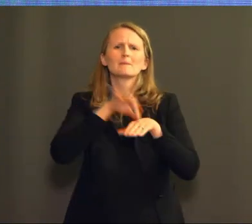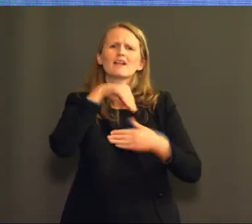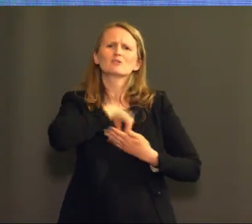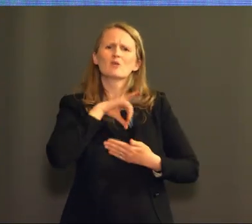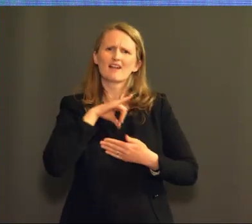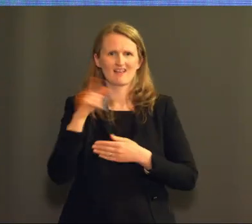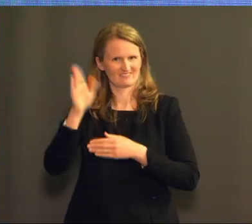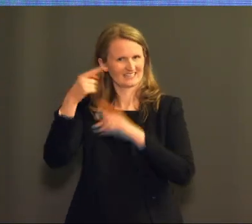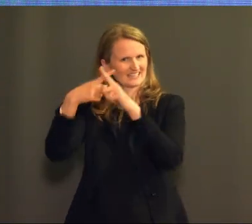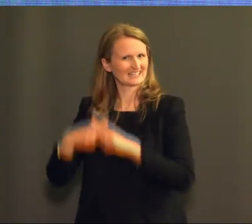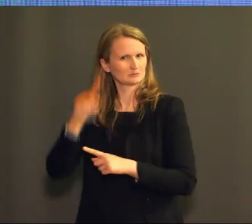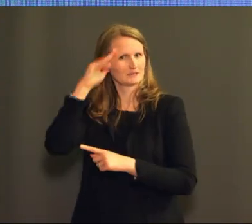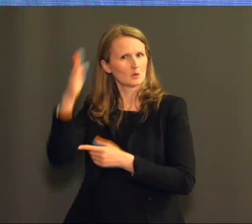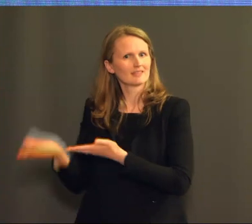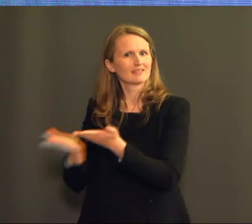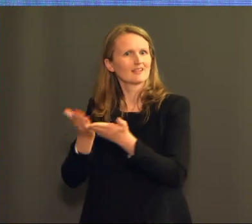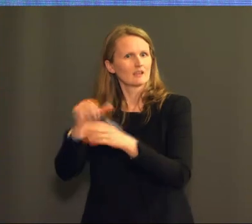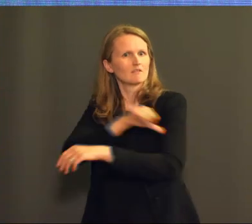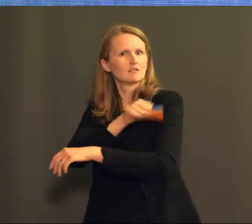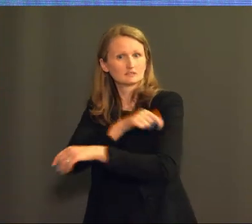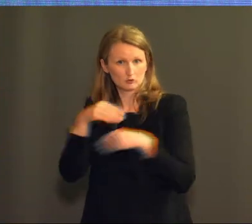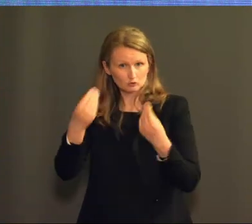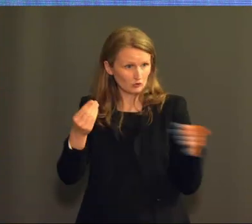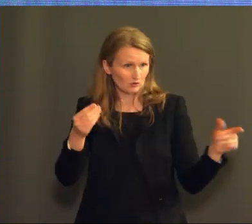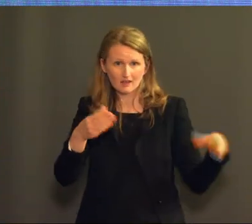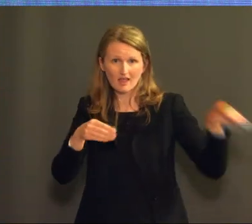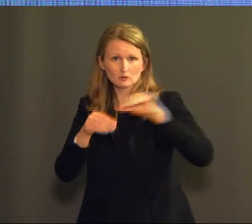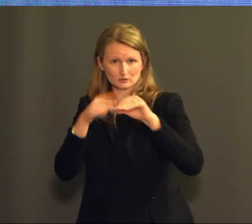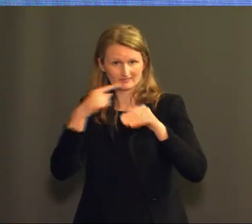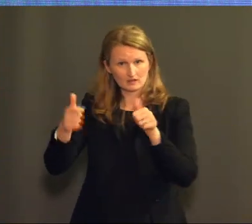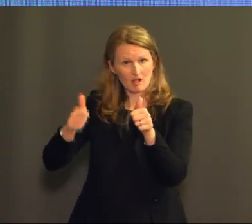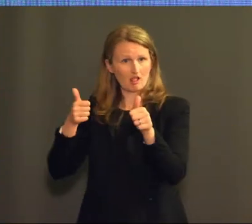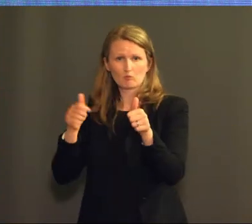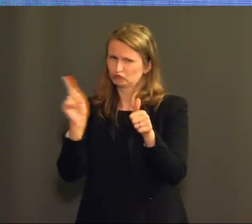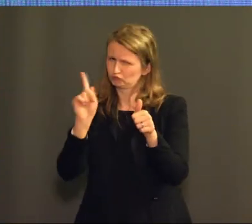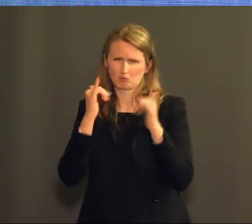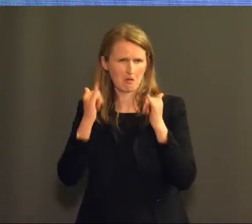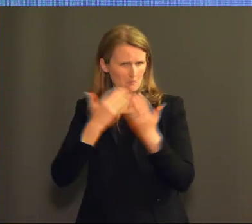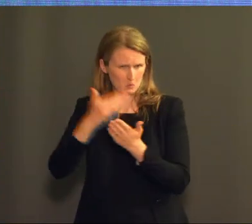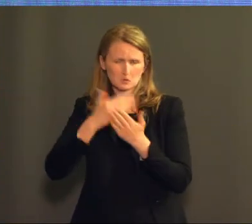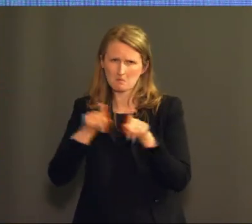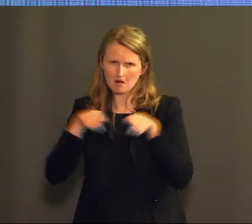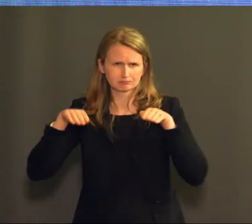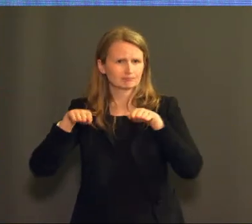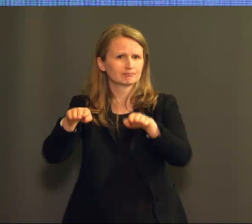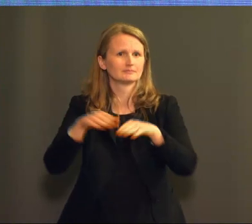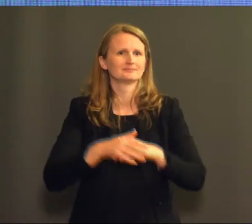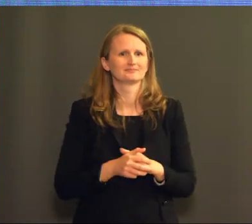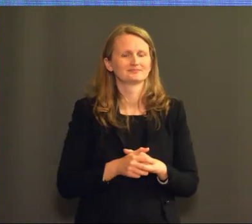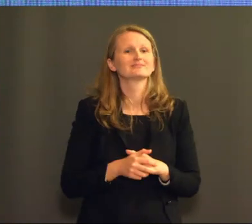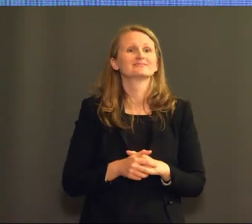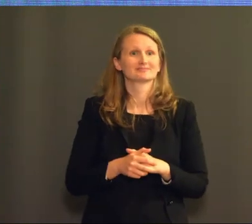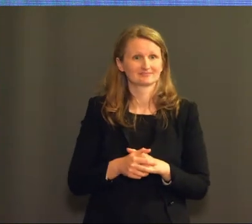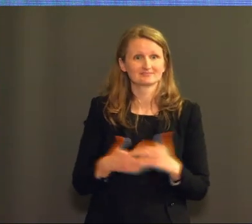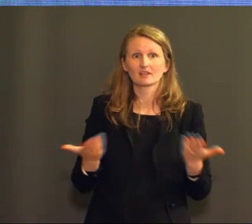Comment les femmes enceintes seront-elles invitées ? À partir du 4 mai, c'est-à-dire mardi prochain, leur